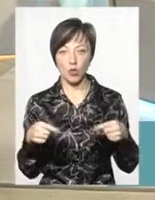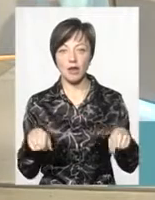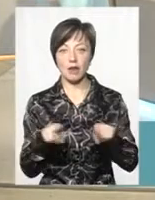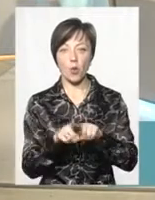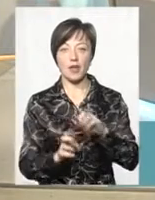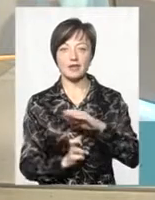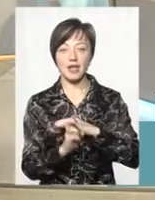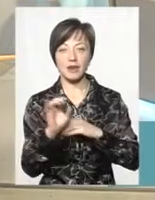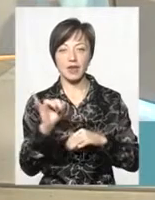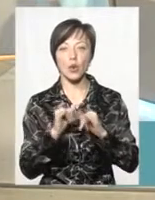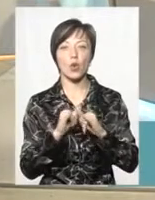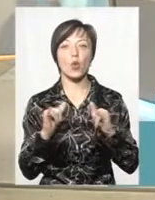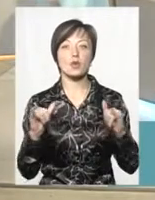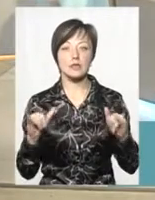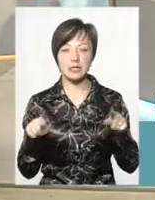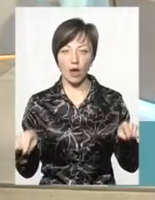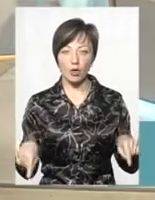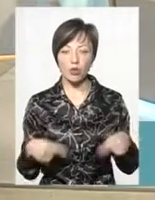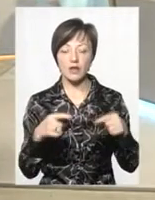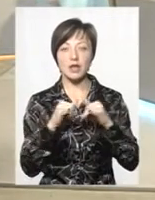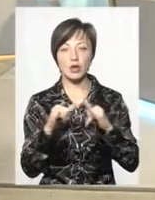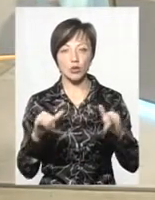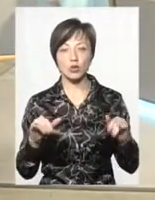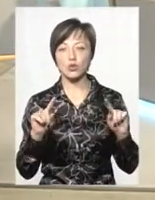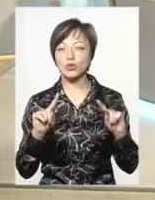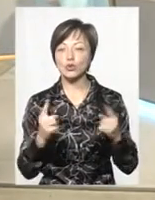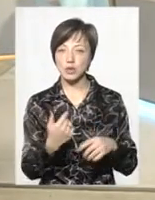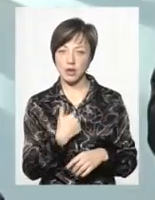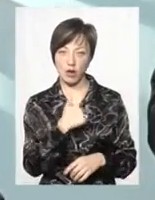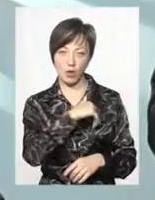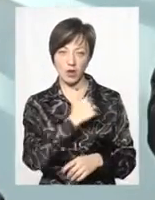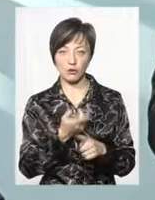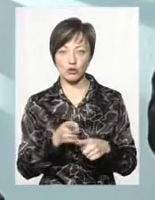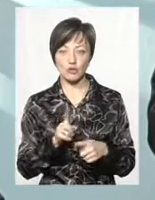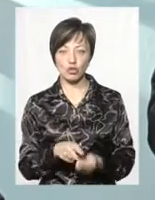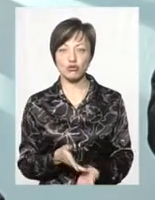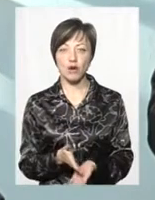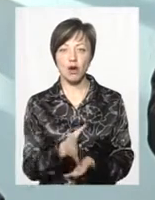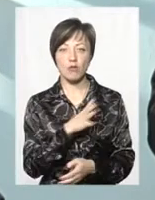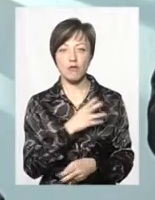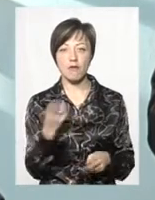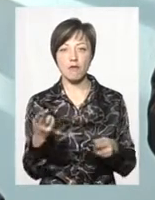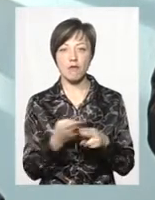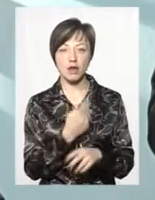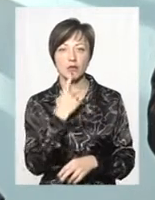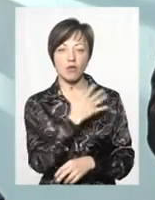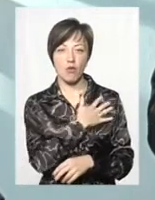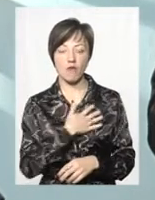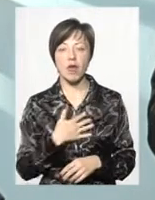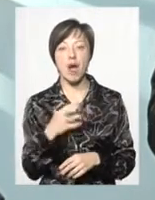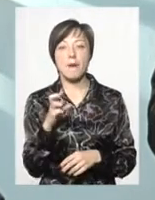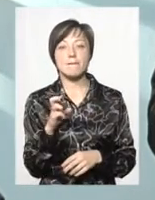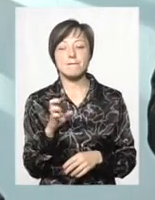церкви і її розвитку, встановленні розвитку. Я дуже хотів би, щоб цей шлях був безкровний. Тому